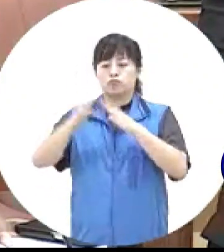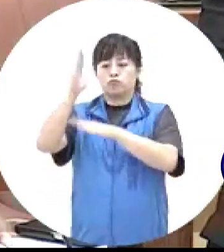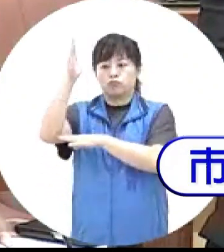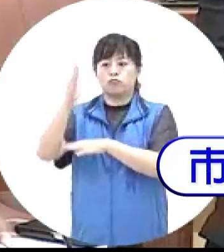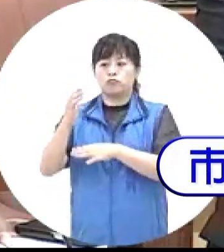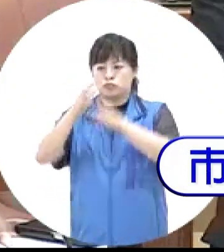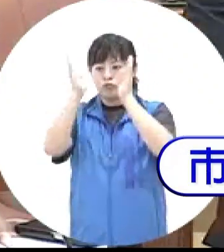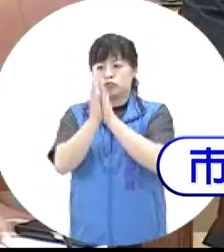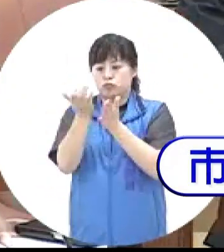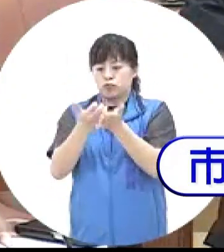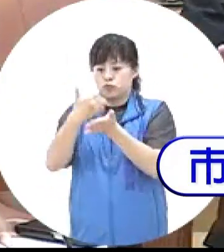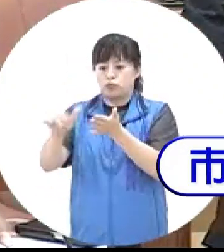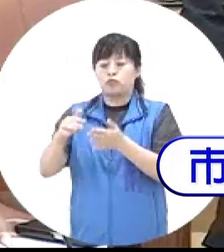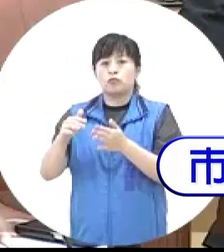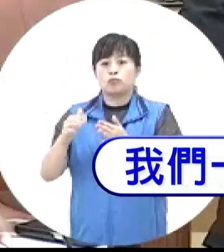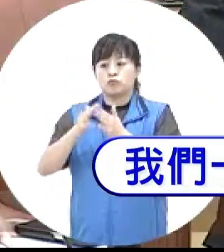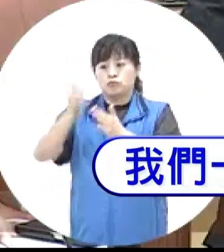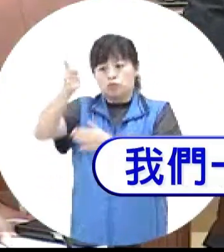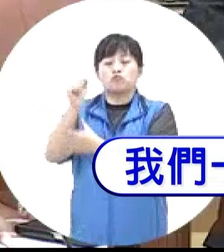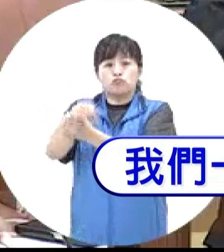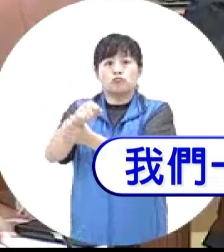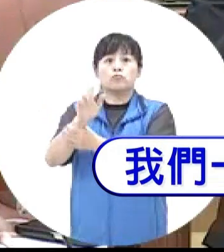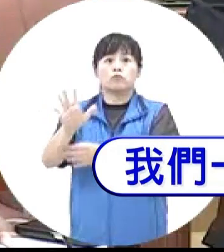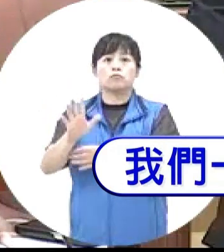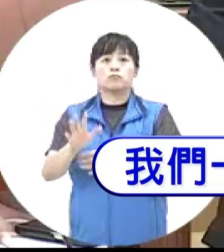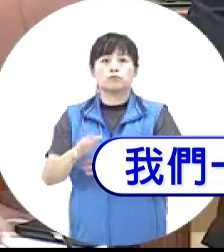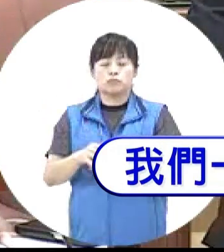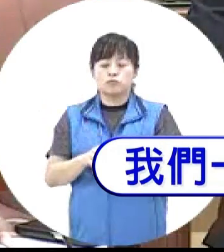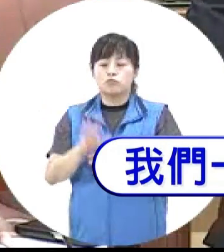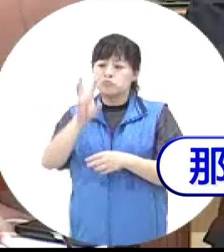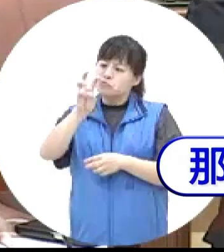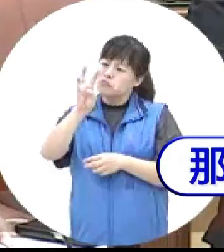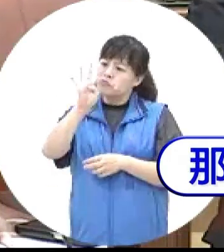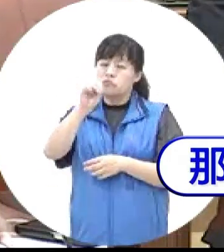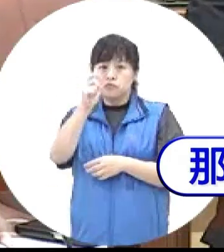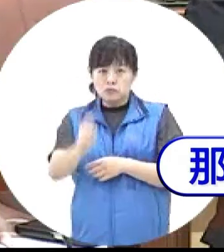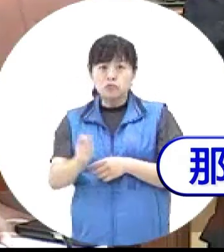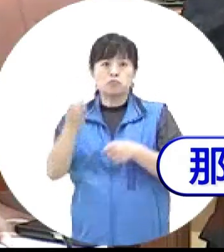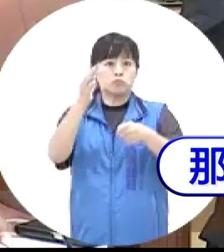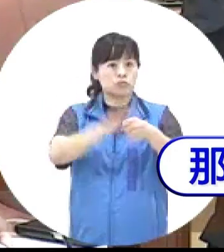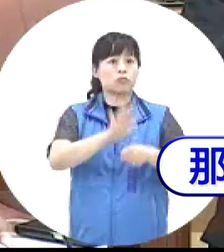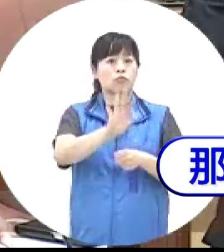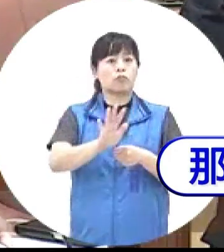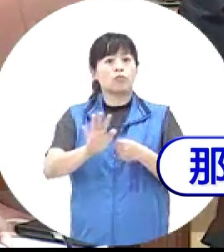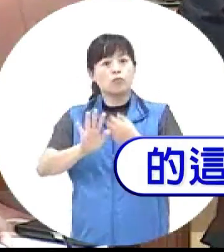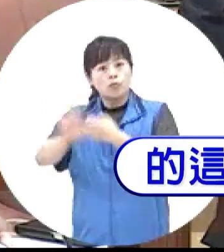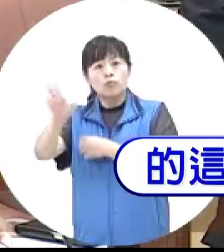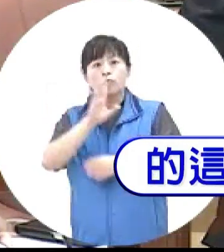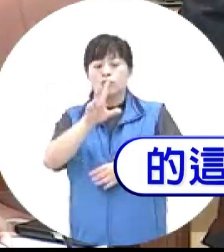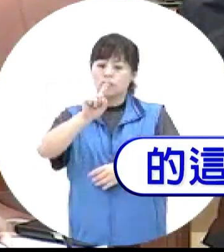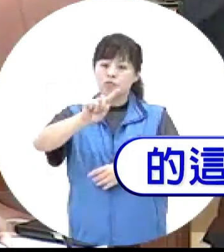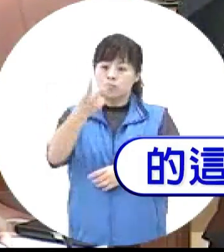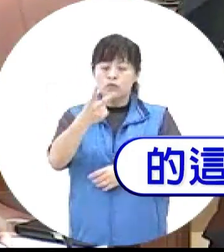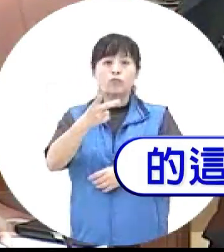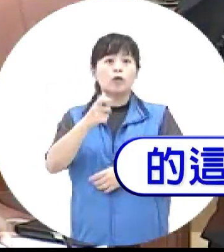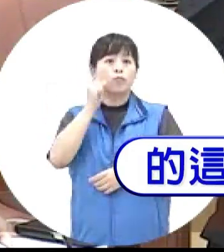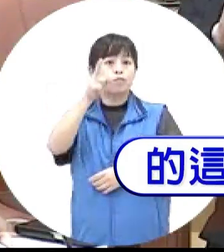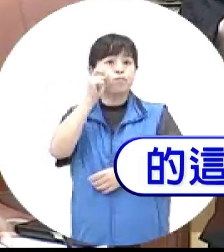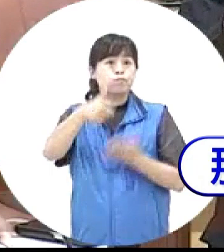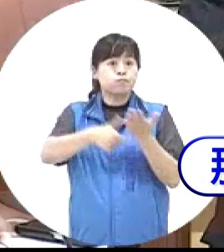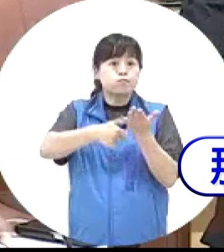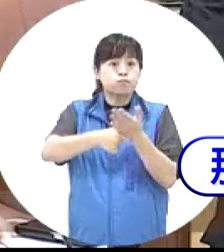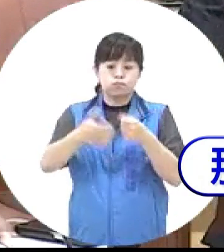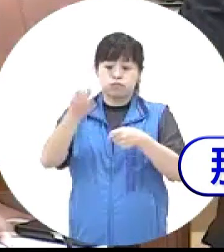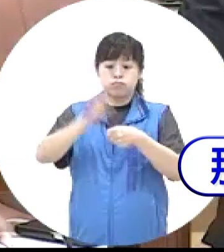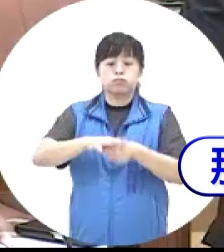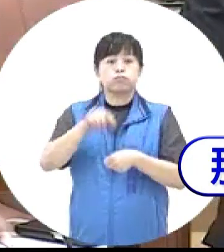编总预算，市长这边都非常支持，我们一年已经编到30几亿了。那另外还有一个1200的这个月票的这个补贴